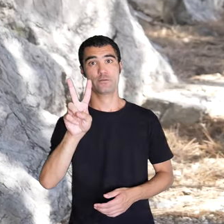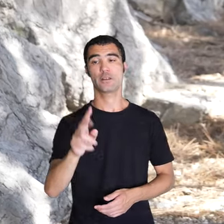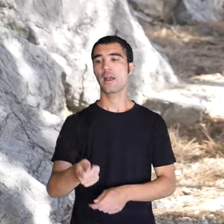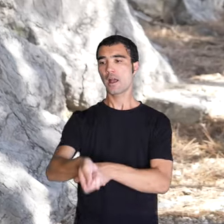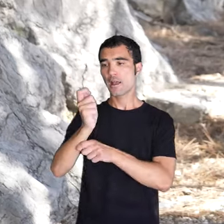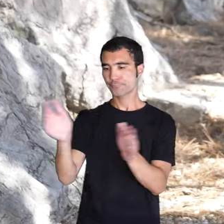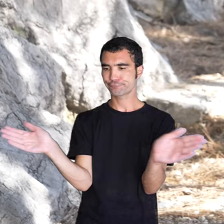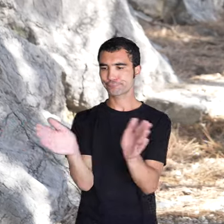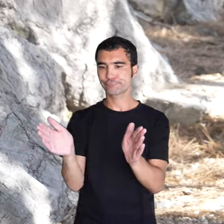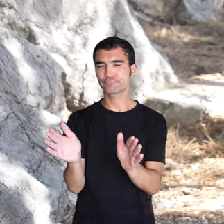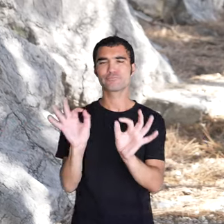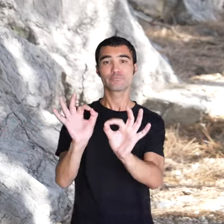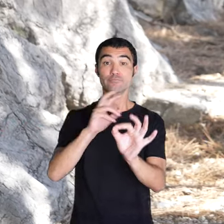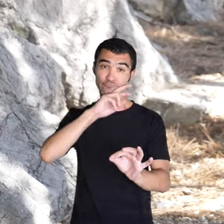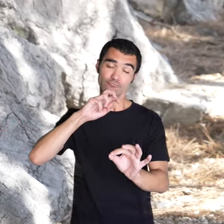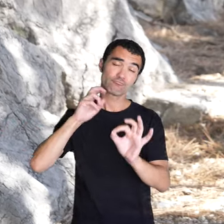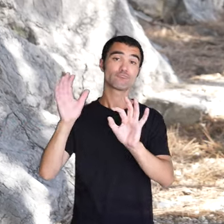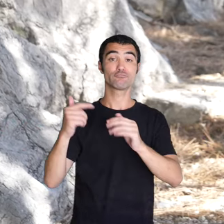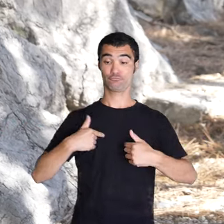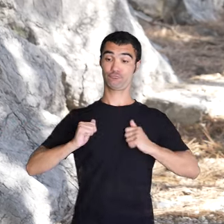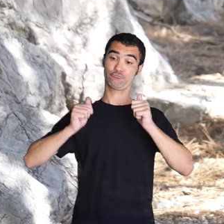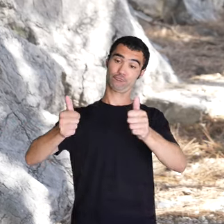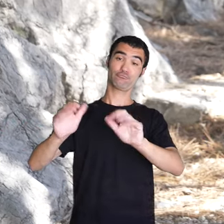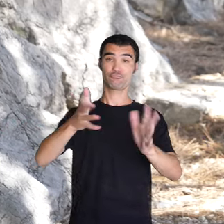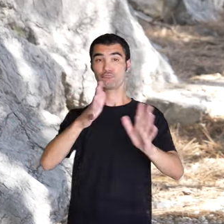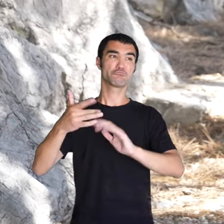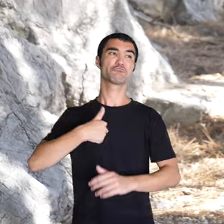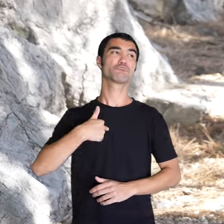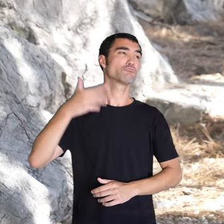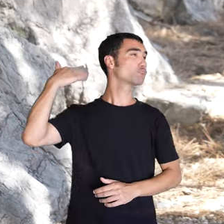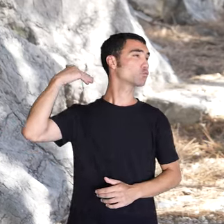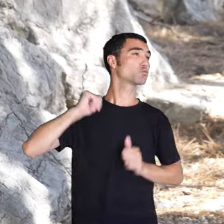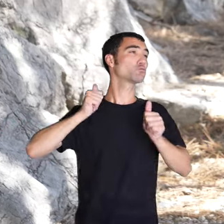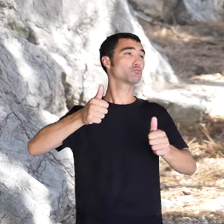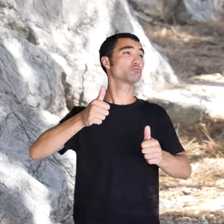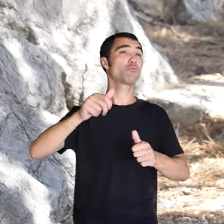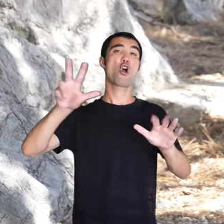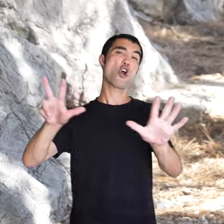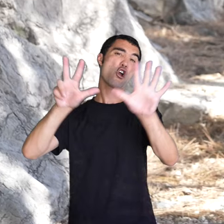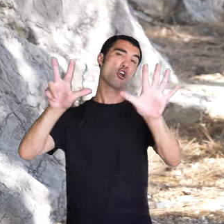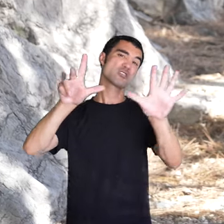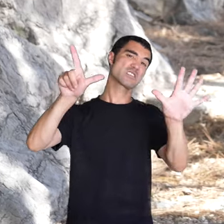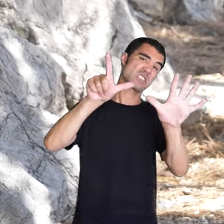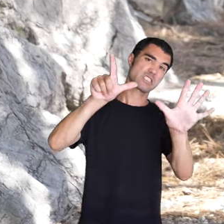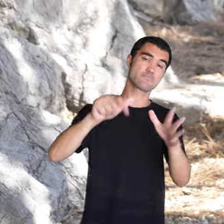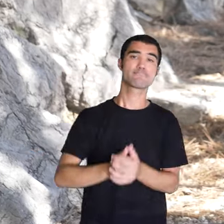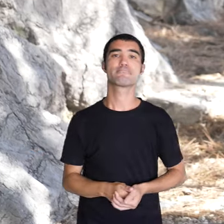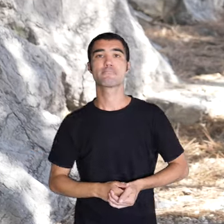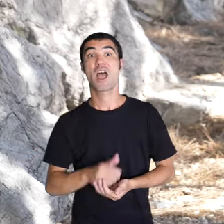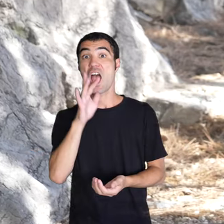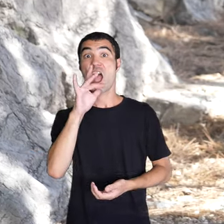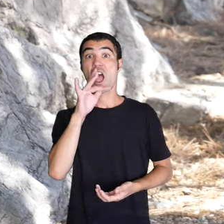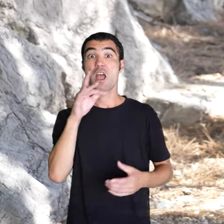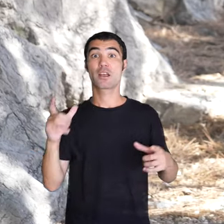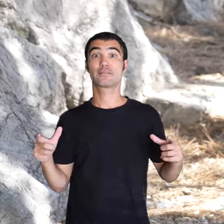Barques d'art menors s'ha mantingut més, quan vaig començar a pescar a Ventura n'hi havia 8, 7, 8,